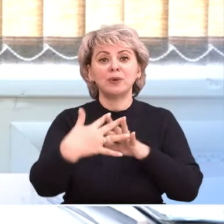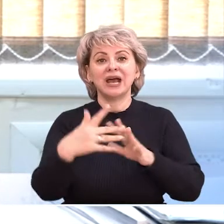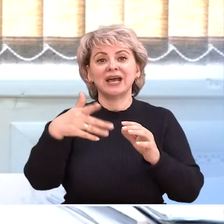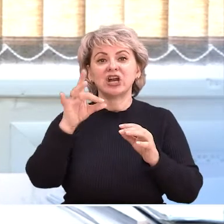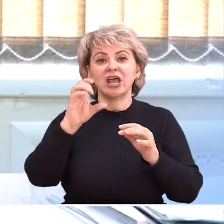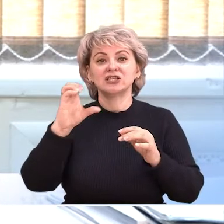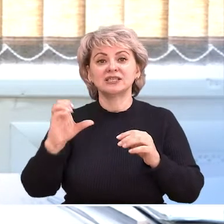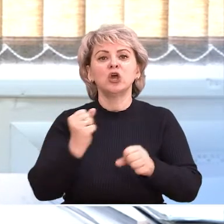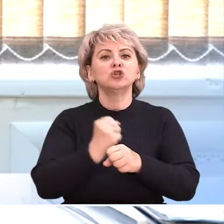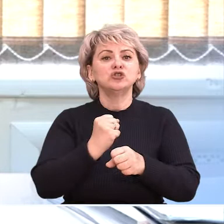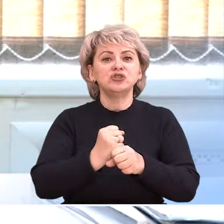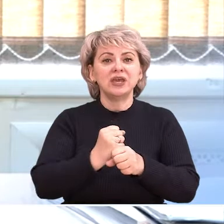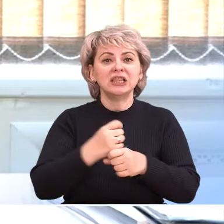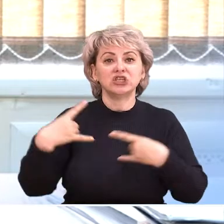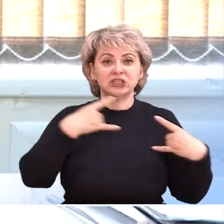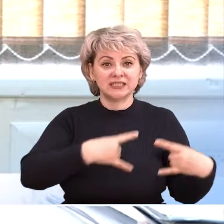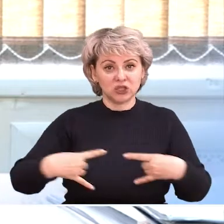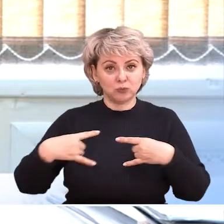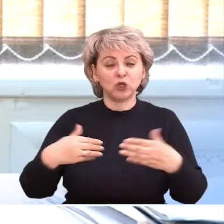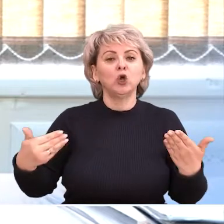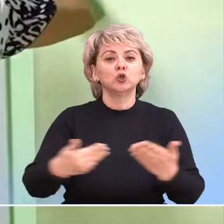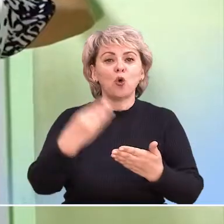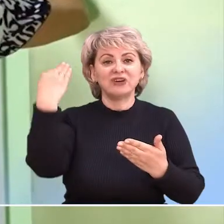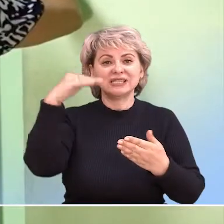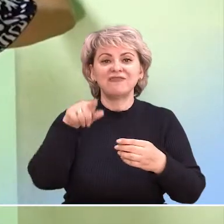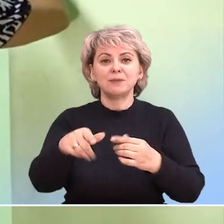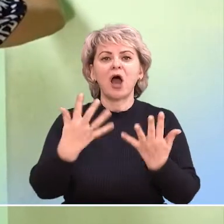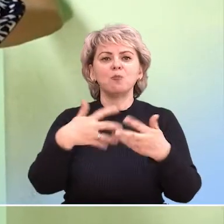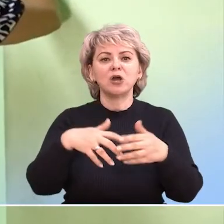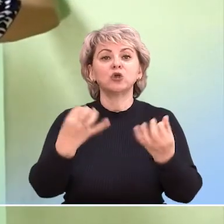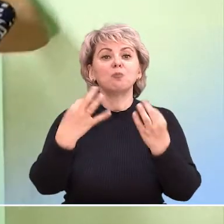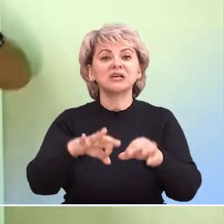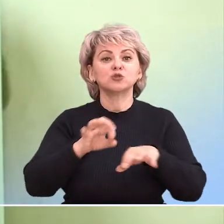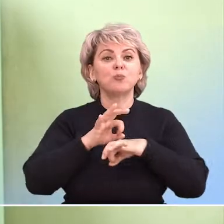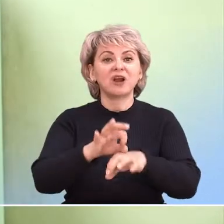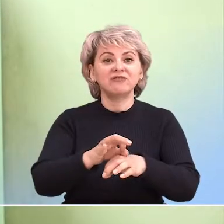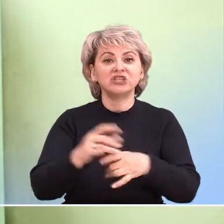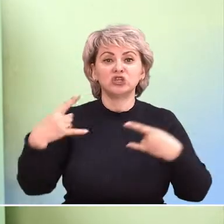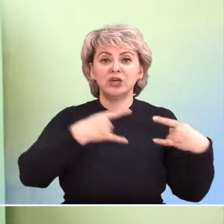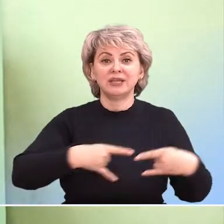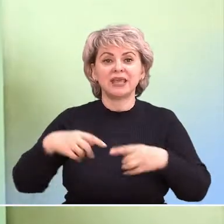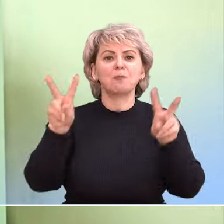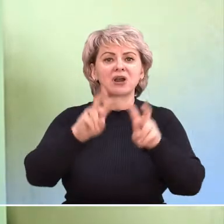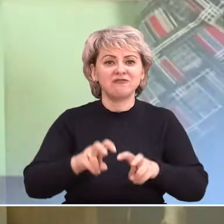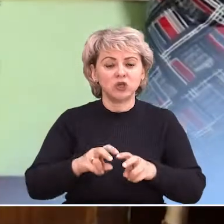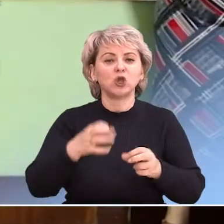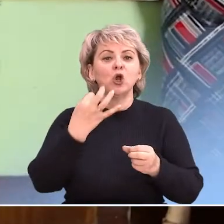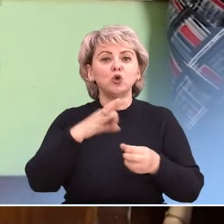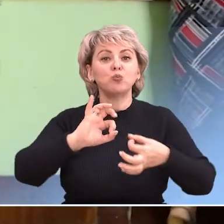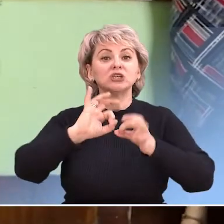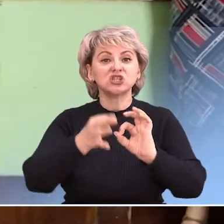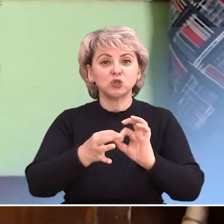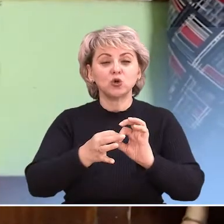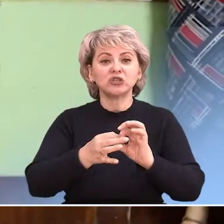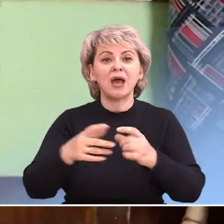для поселка Грейс делать рентгеновские снимки. Новое современное оборудование позволит проводить рентгенологические